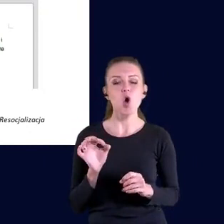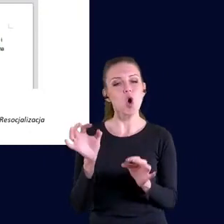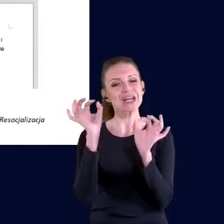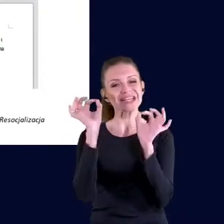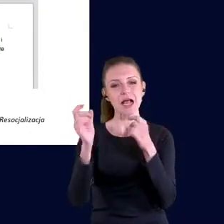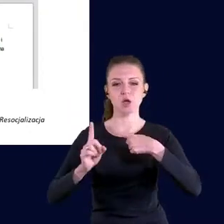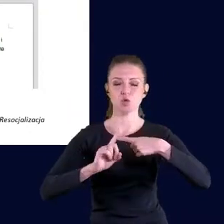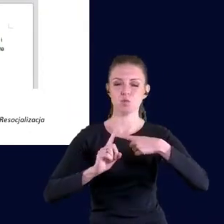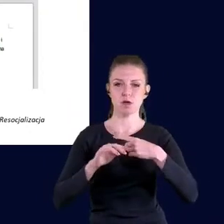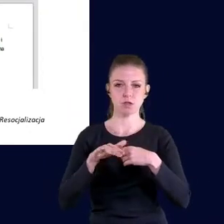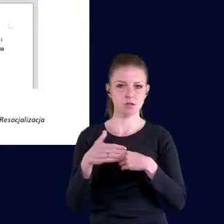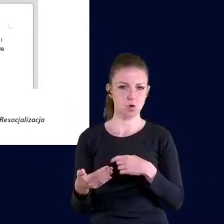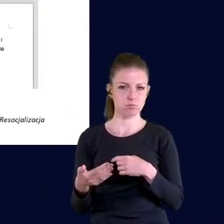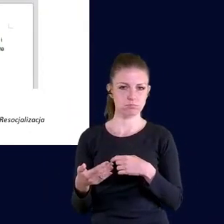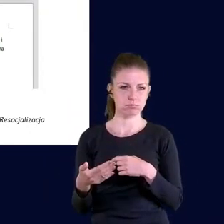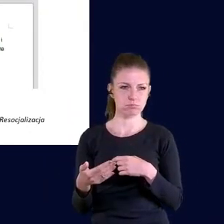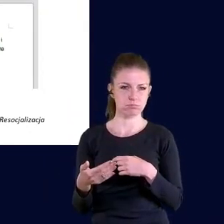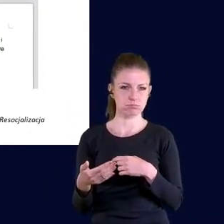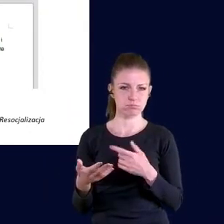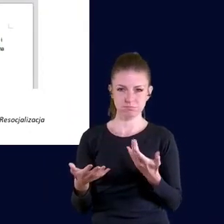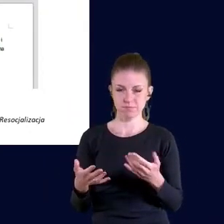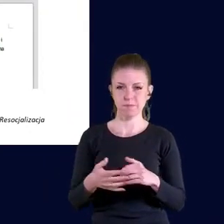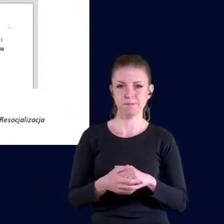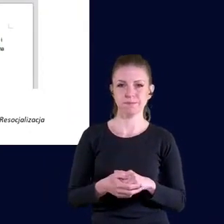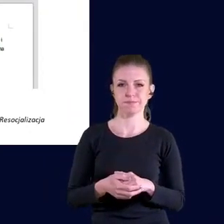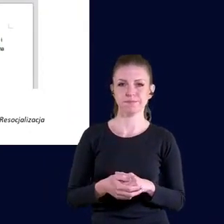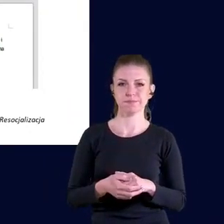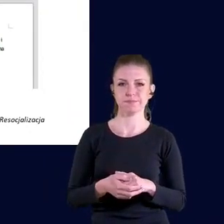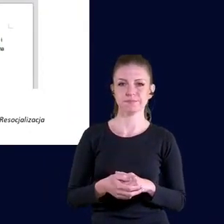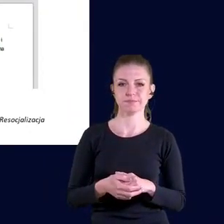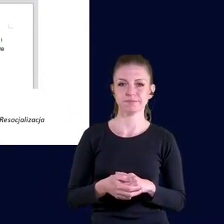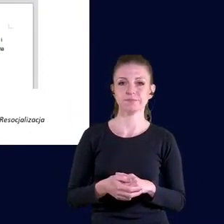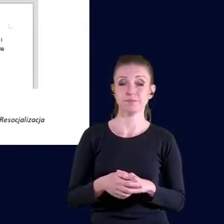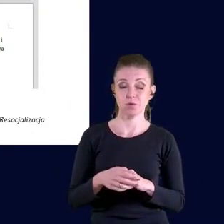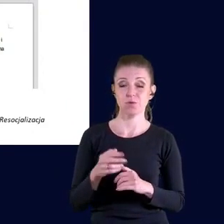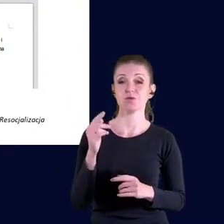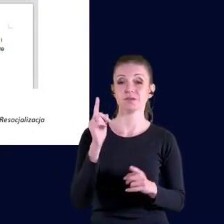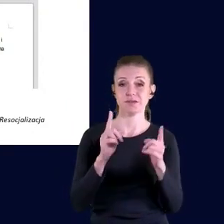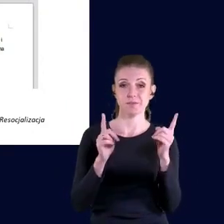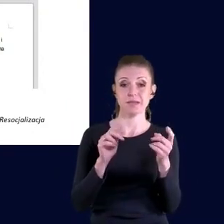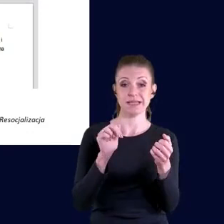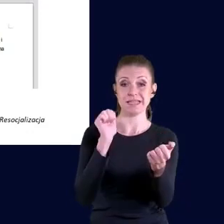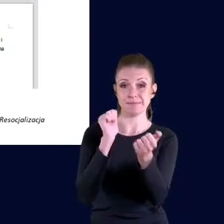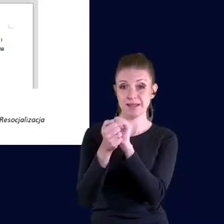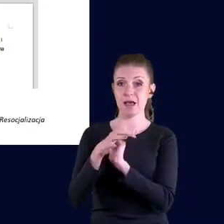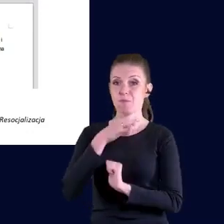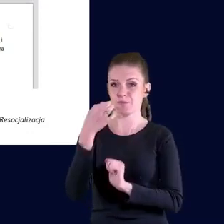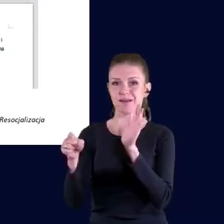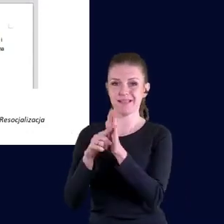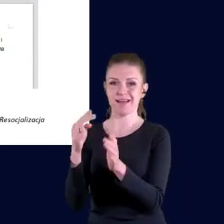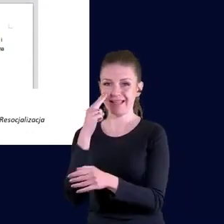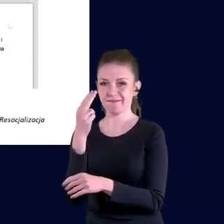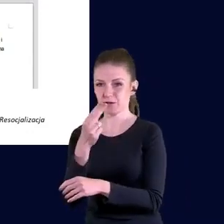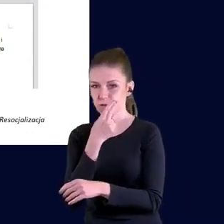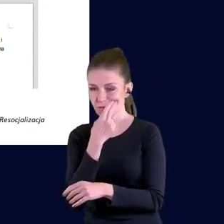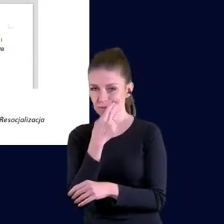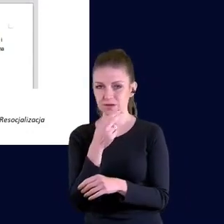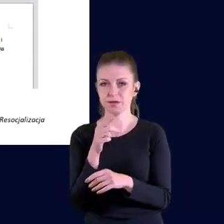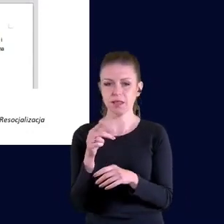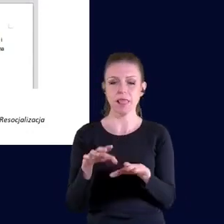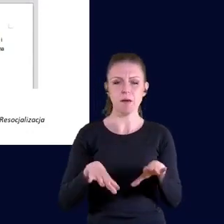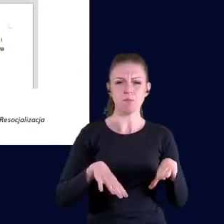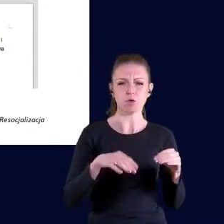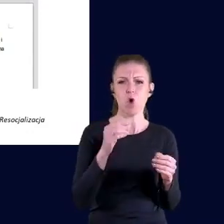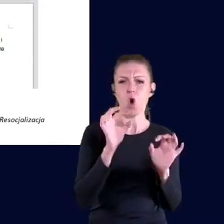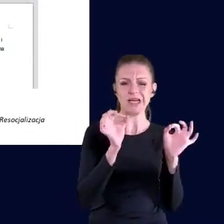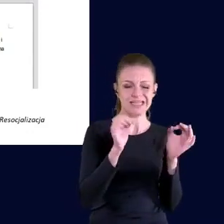momencie dokonywania adaptacji często zdarza się że taka sytuacja że coś co w oryginale było powiedzmy na stronie